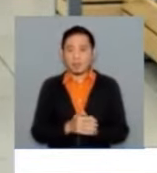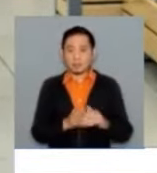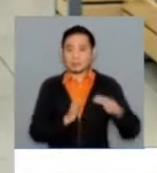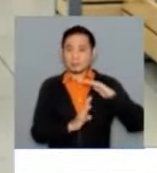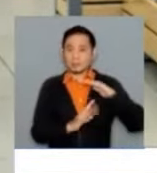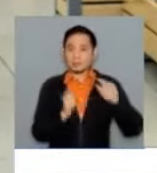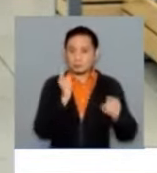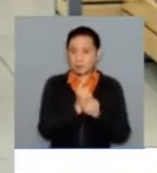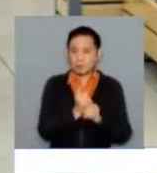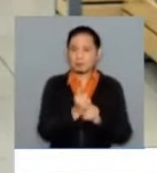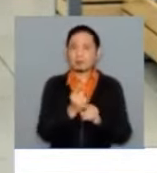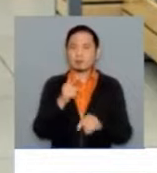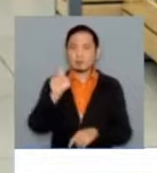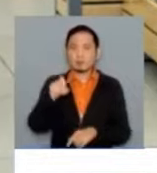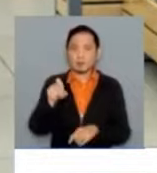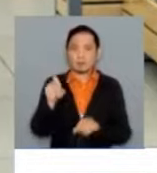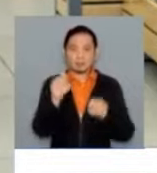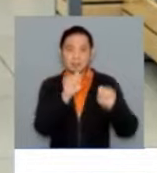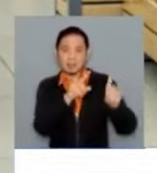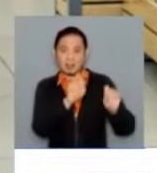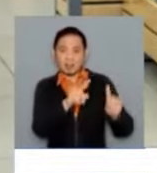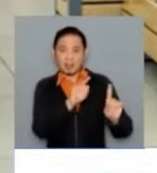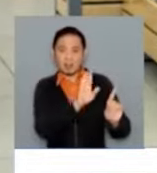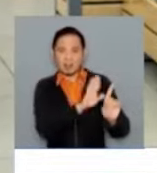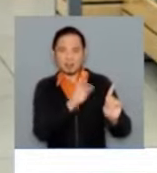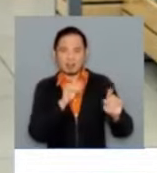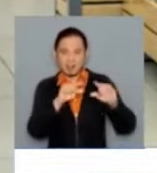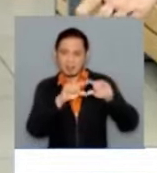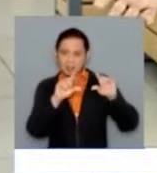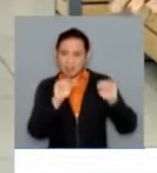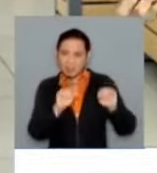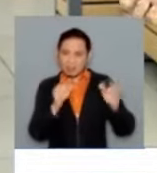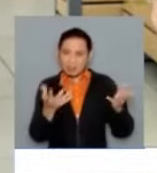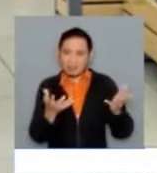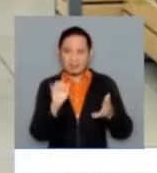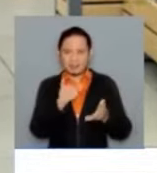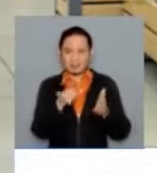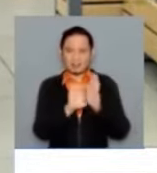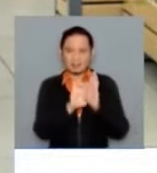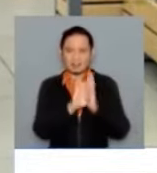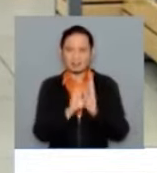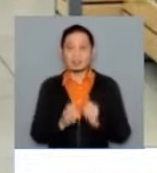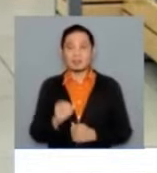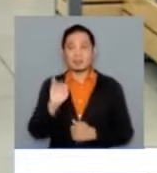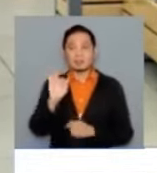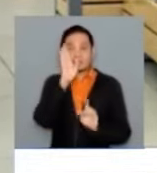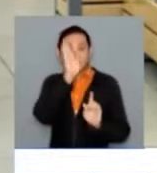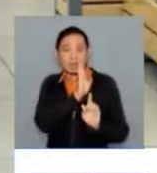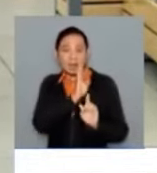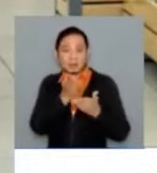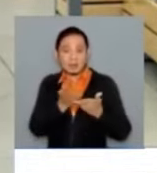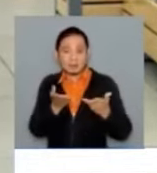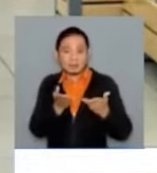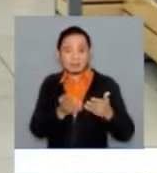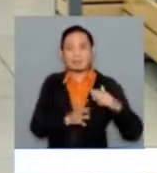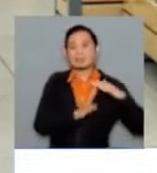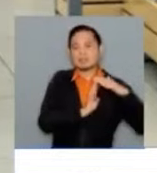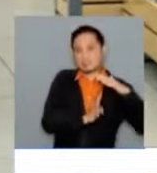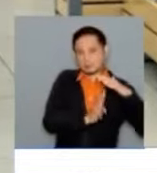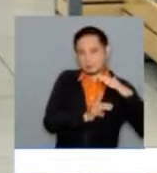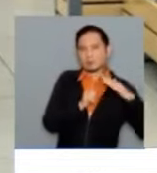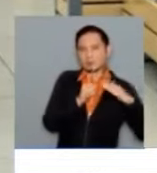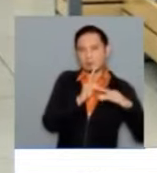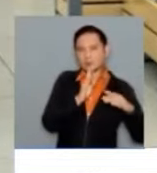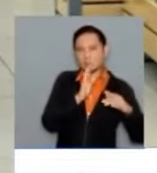na ibenta ito sa presyong nakalagay sa tag. Ganon din kung defective ang item. The customer is always right kung mag-demand ito